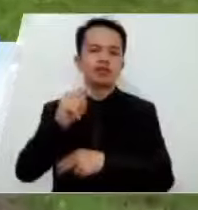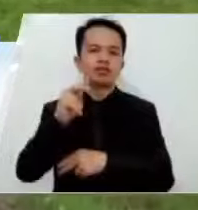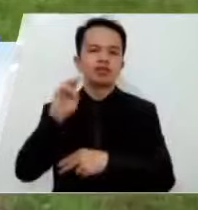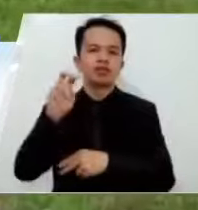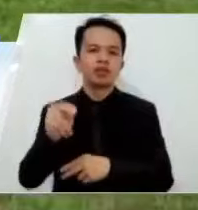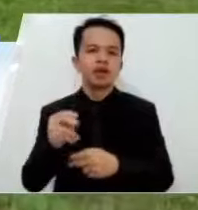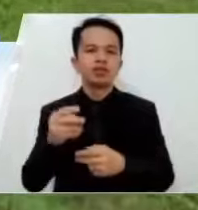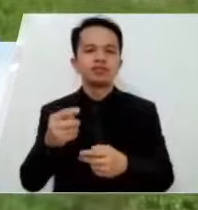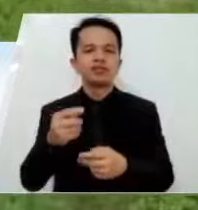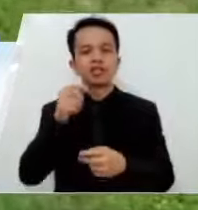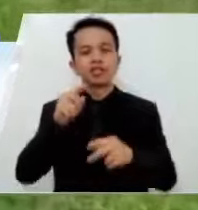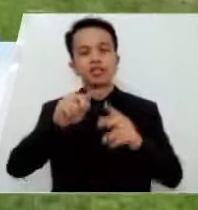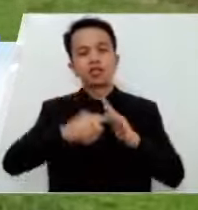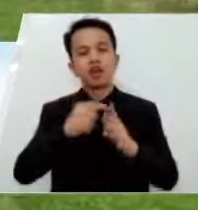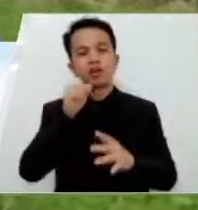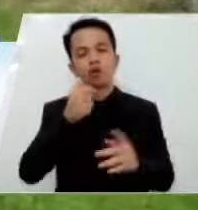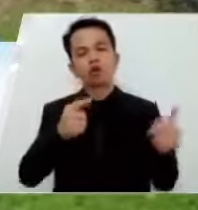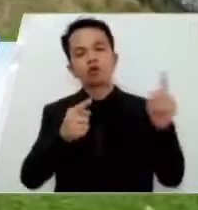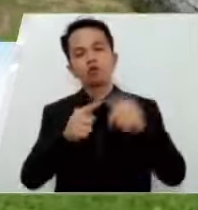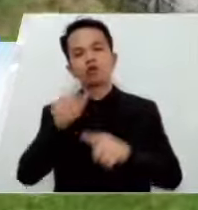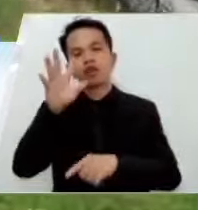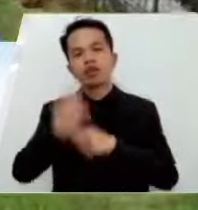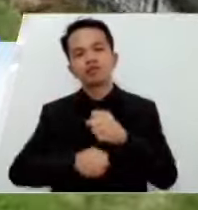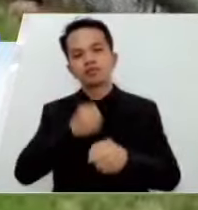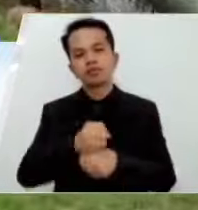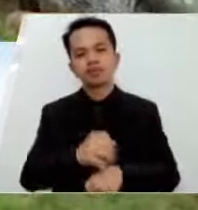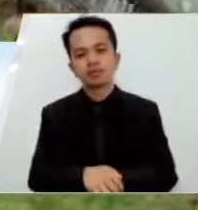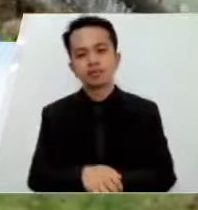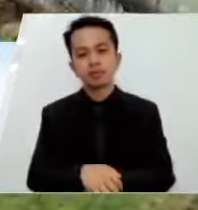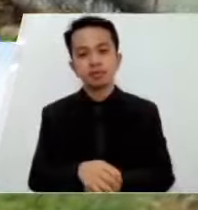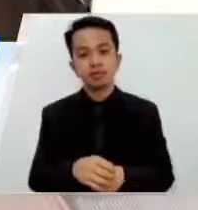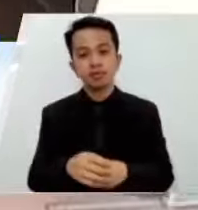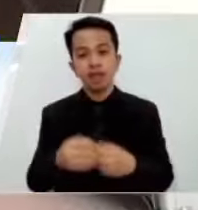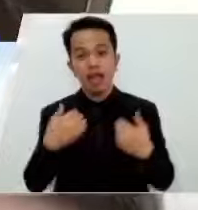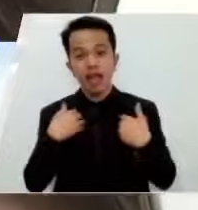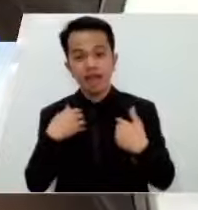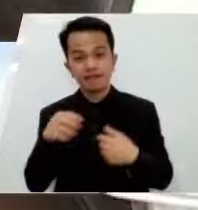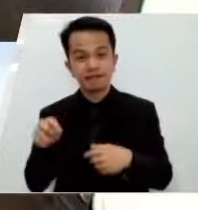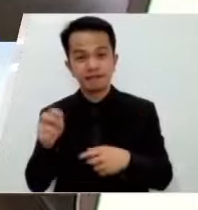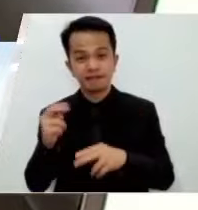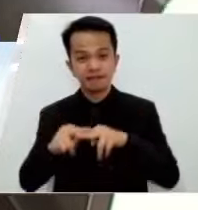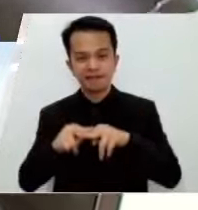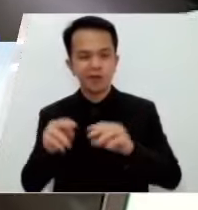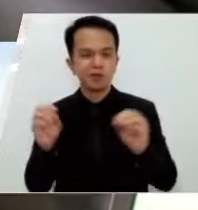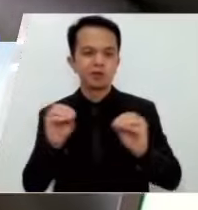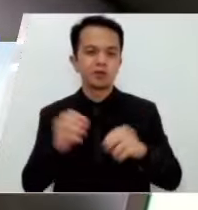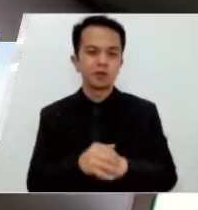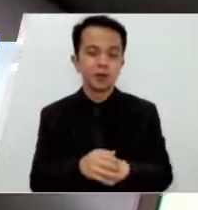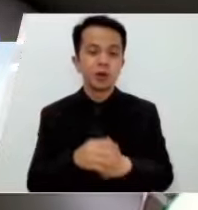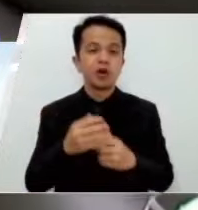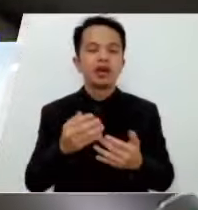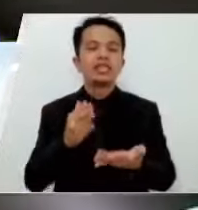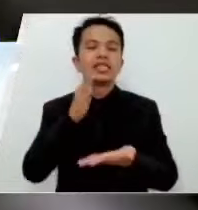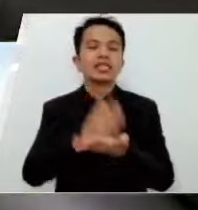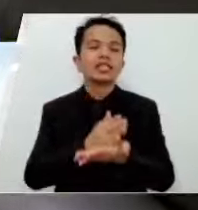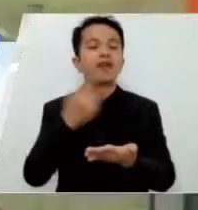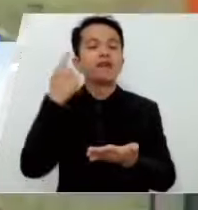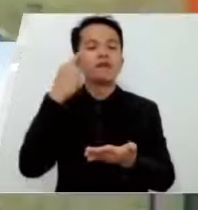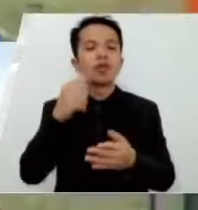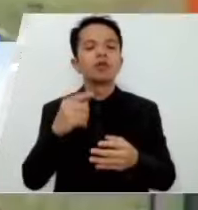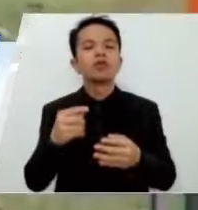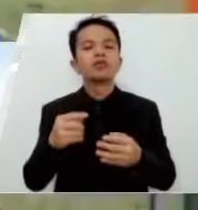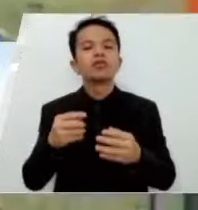bukas hanggang sa susunod na 5 taon, wala munang makikitang ganitong eksena dito. gagawin ng tigil operasyon para bigyang daan ang konstruksyon